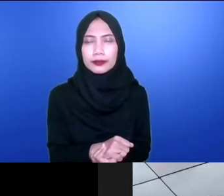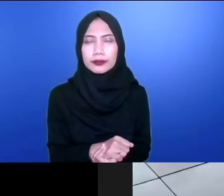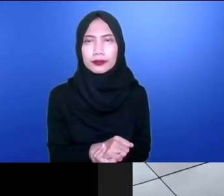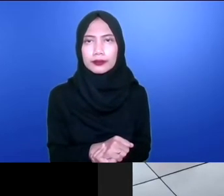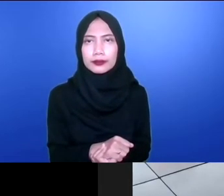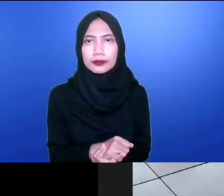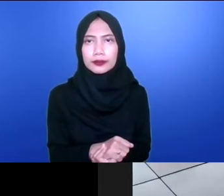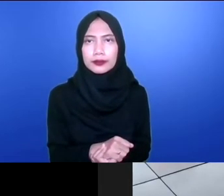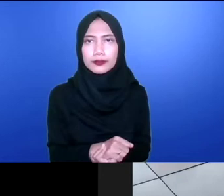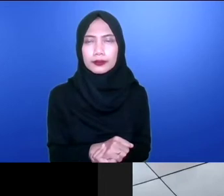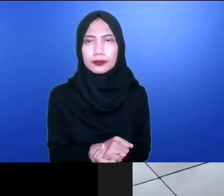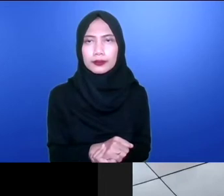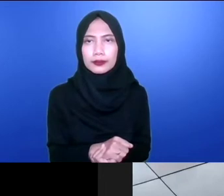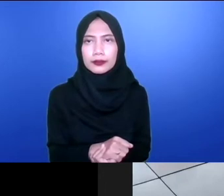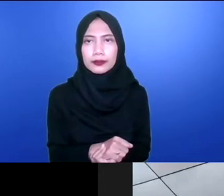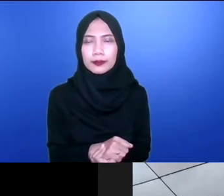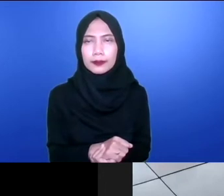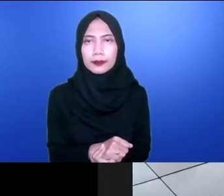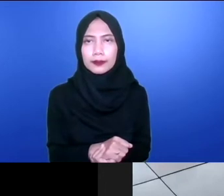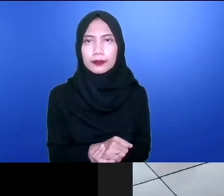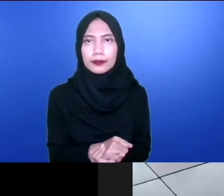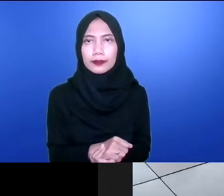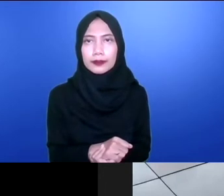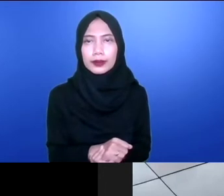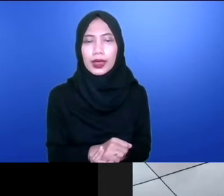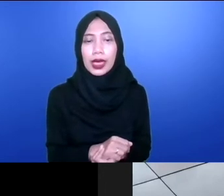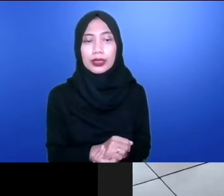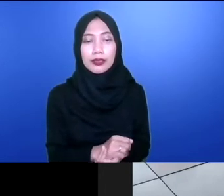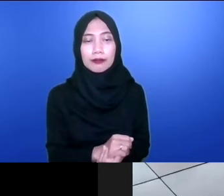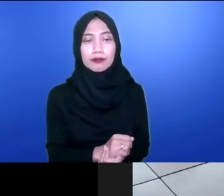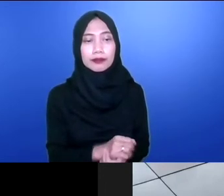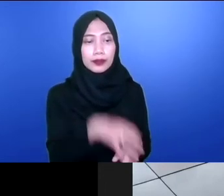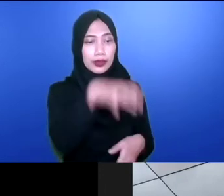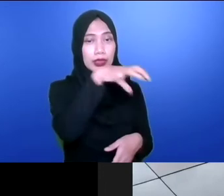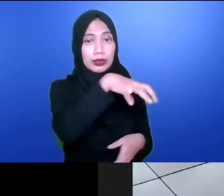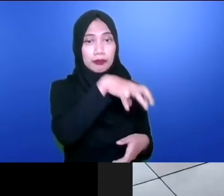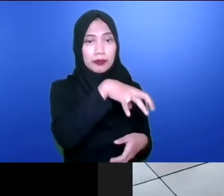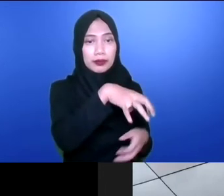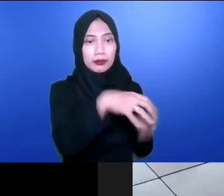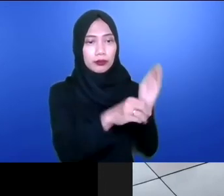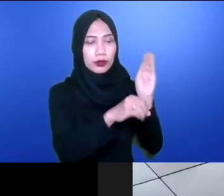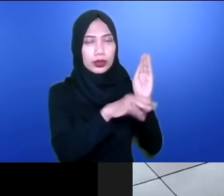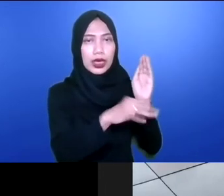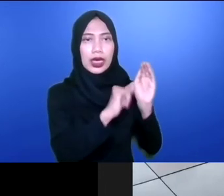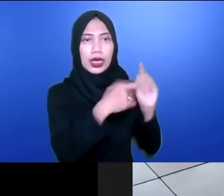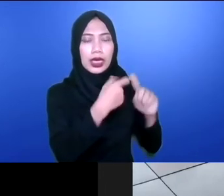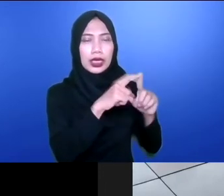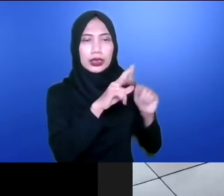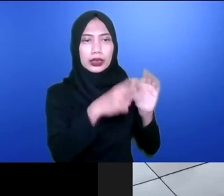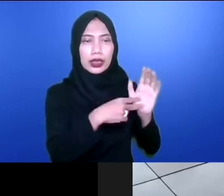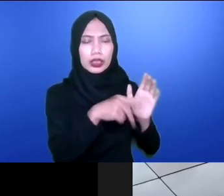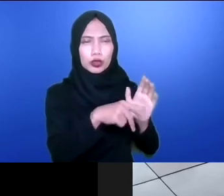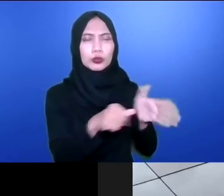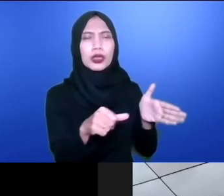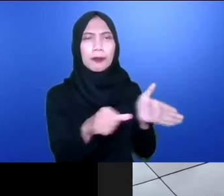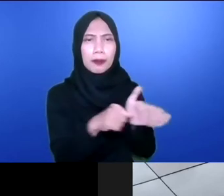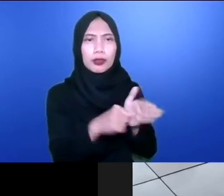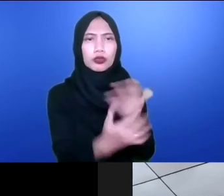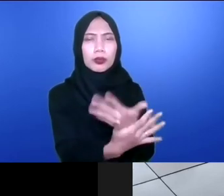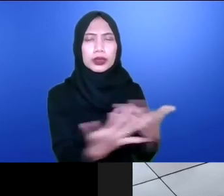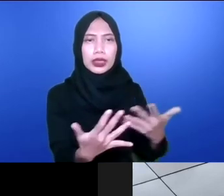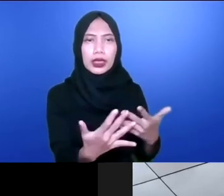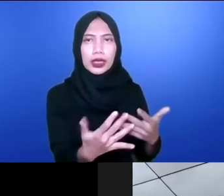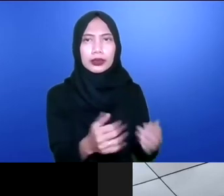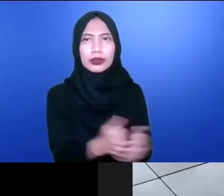board lah, board yang ditayangkan di dekat di perapatan. Ini amat sangat menolong untuk orang memikirkan saja, wah